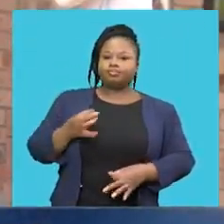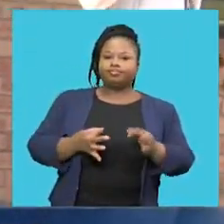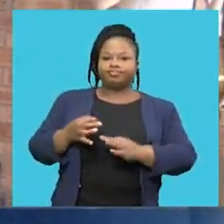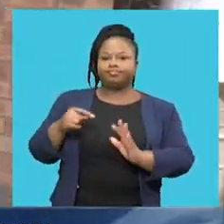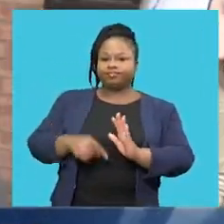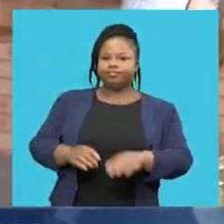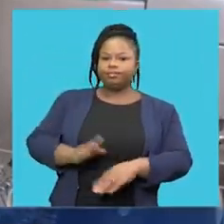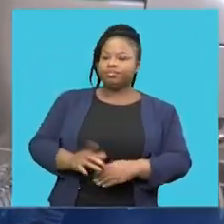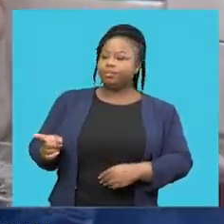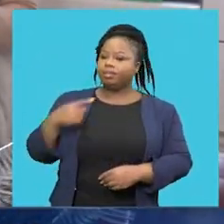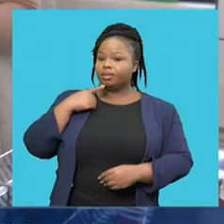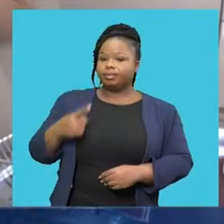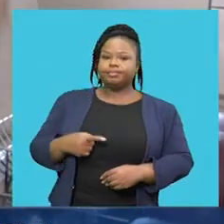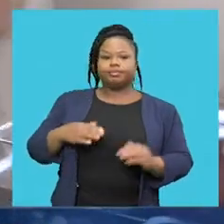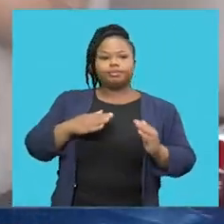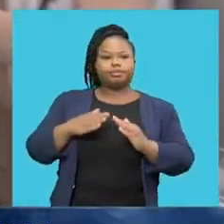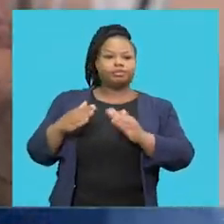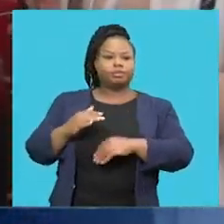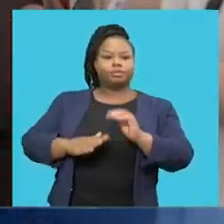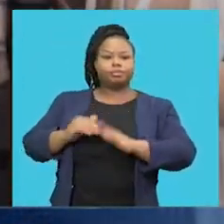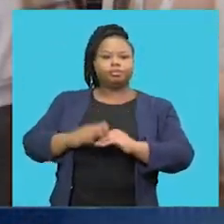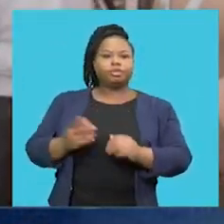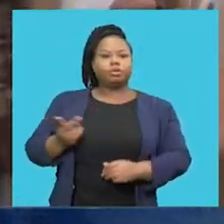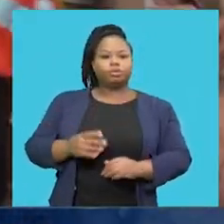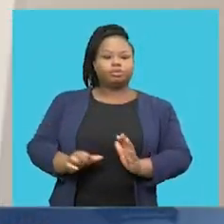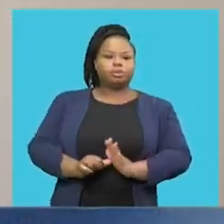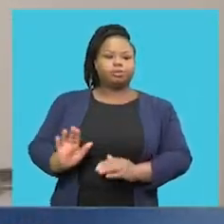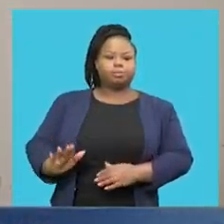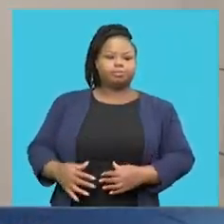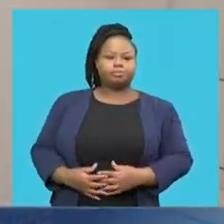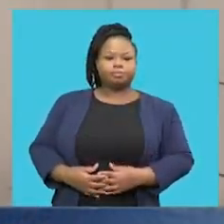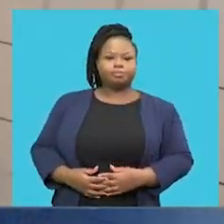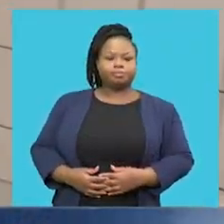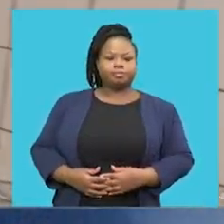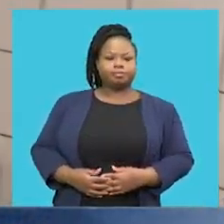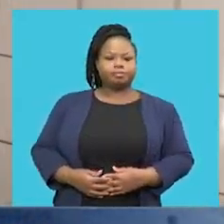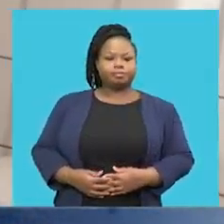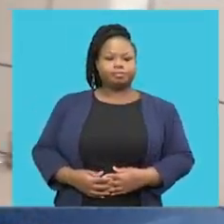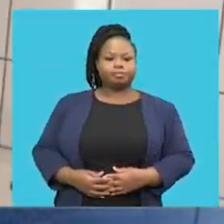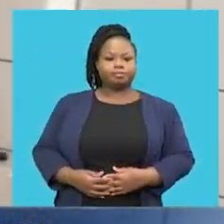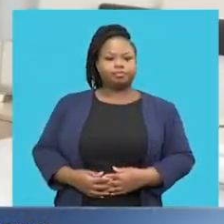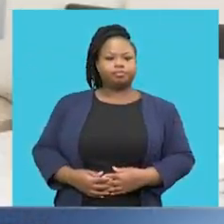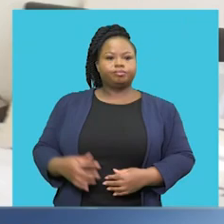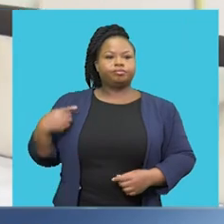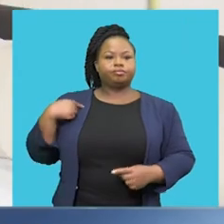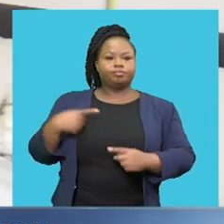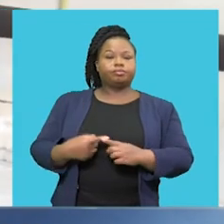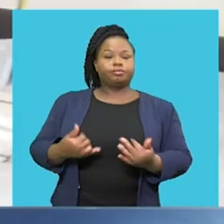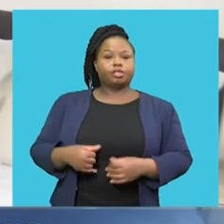mayelana nohlelo lokwakhiwa kwalezindlu kanjalo nokuhlinzekwa kwazo. Thus far, we've had a total